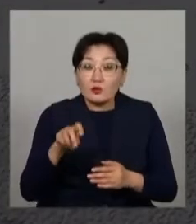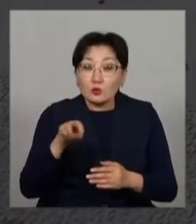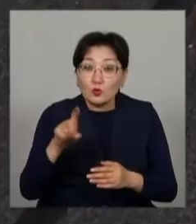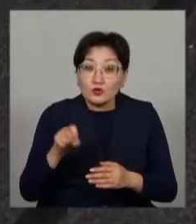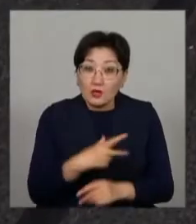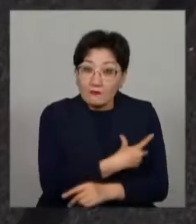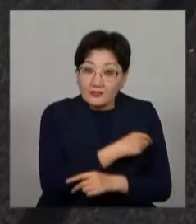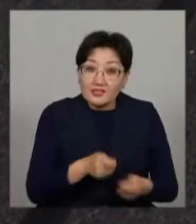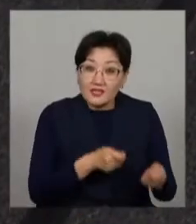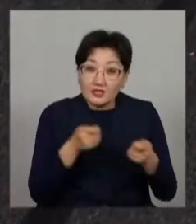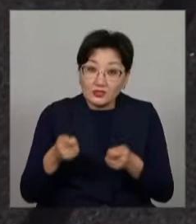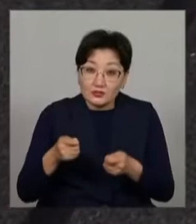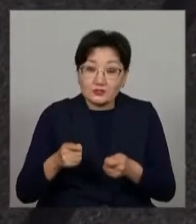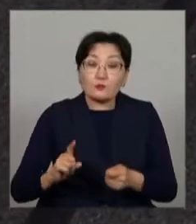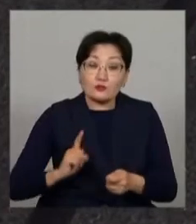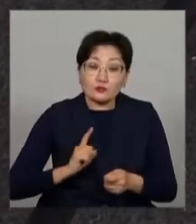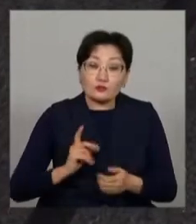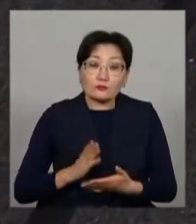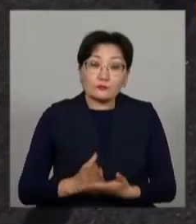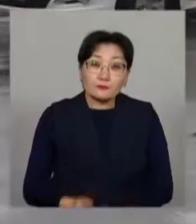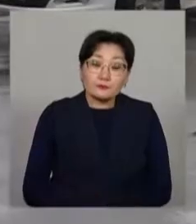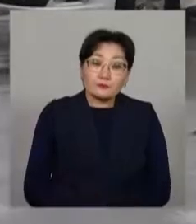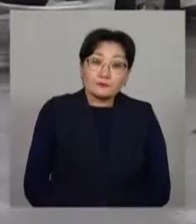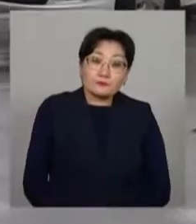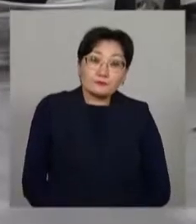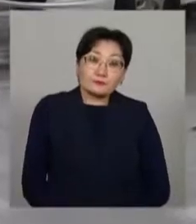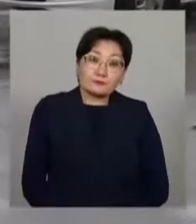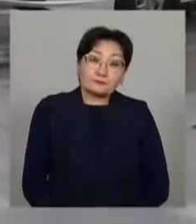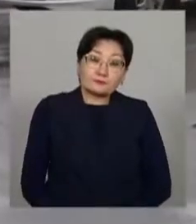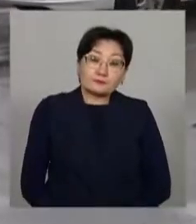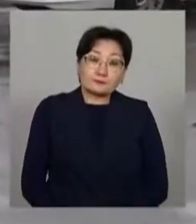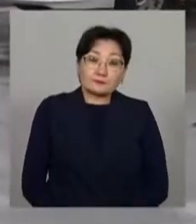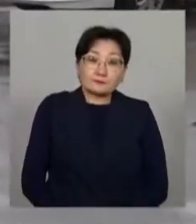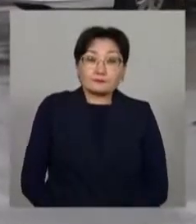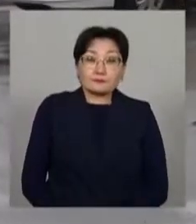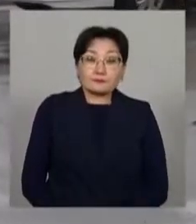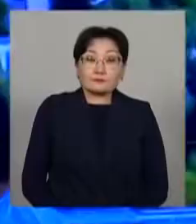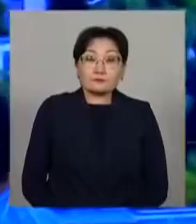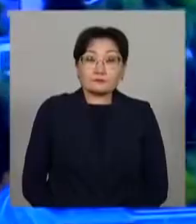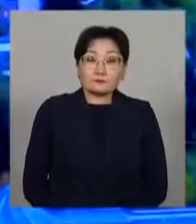келет деп күтілуде. Жанар Ғаниғызы, Ялқын Жанашымжанов, Арсен Сандыбаев, Алматы телеарнасы.